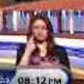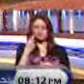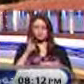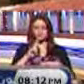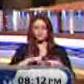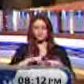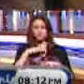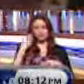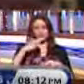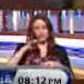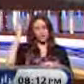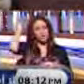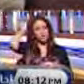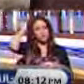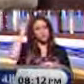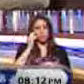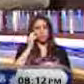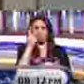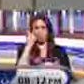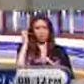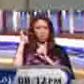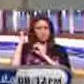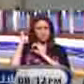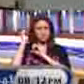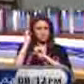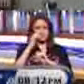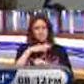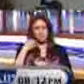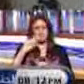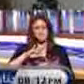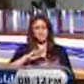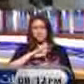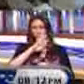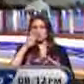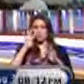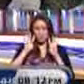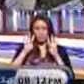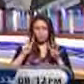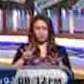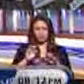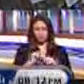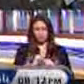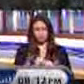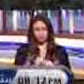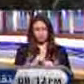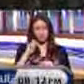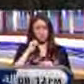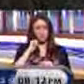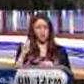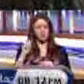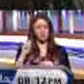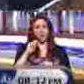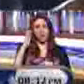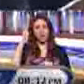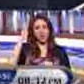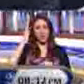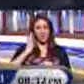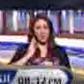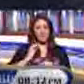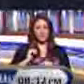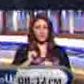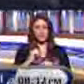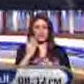من أبناء أسيوط فقيدهم، تتجه أنظار الملايين في محافظات مصر إلى ليبيا على